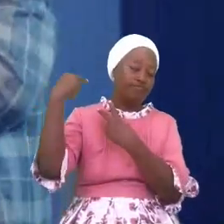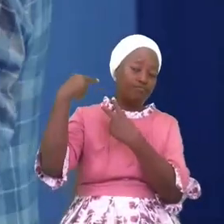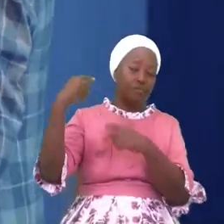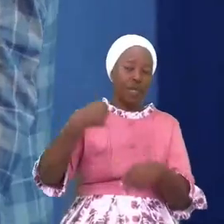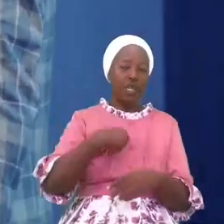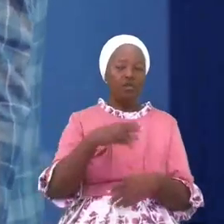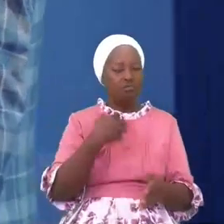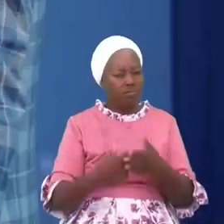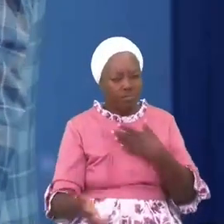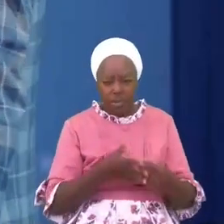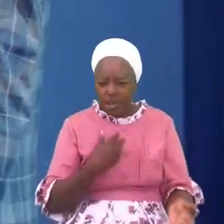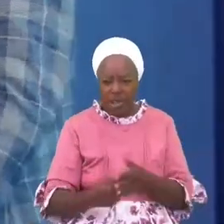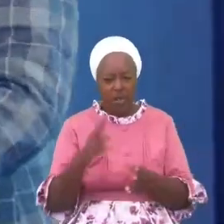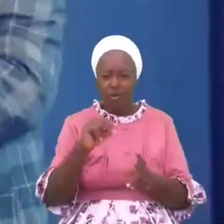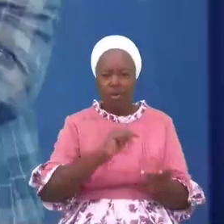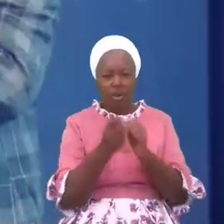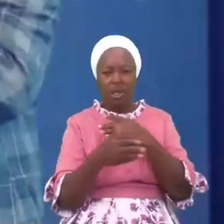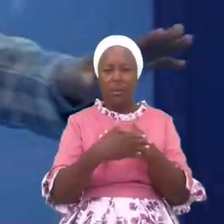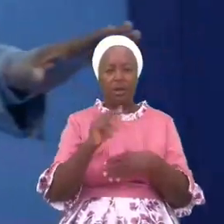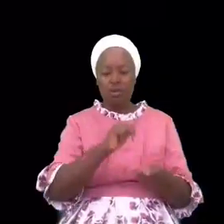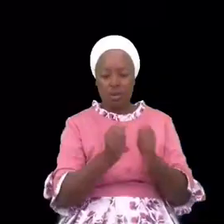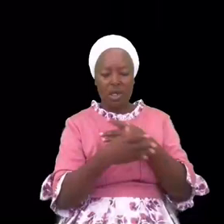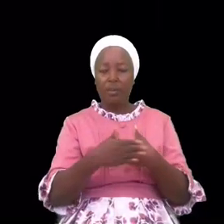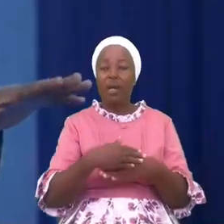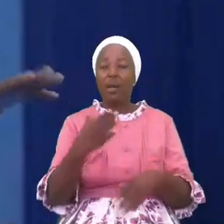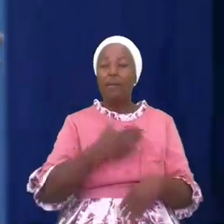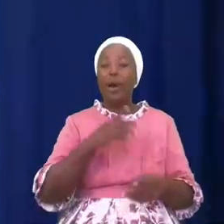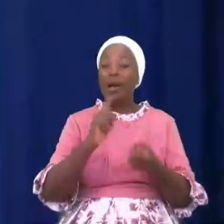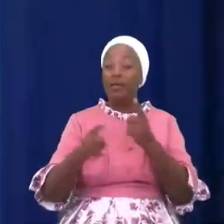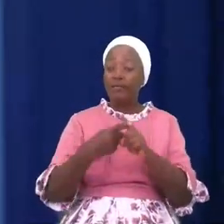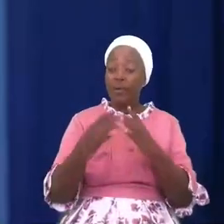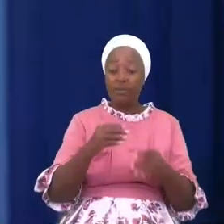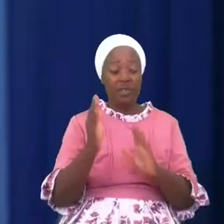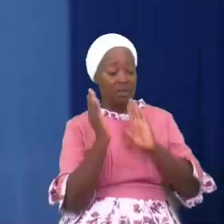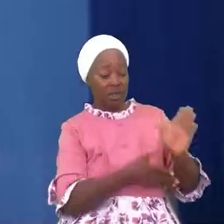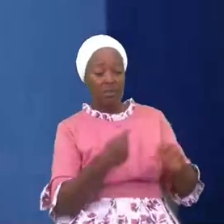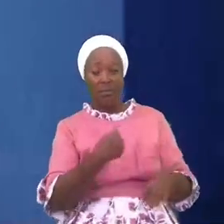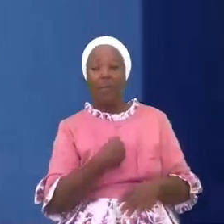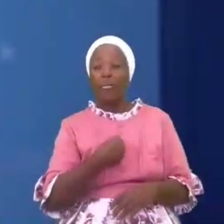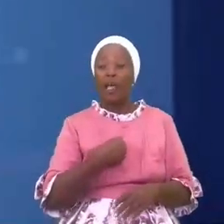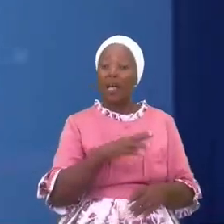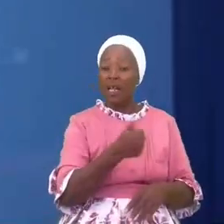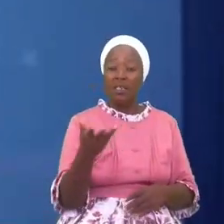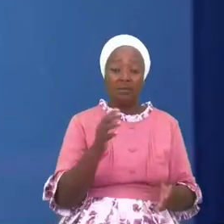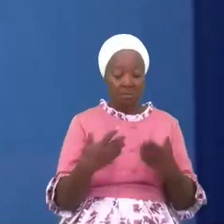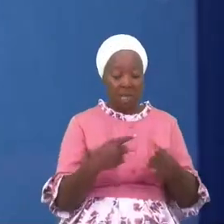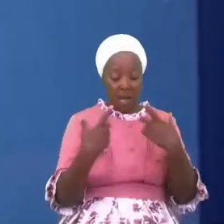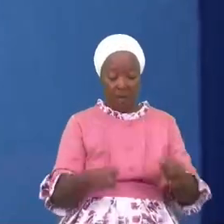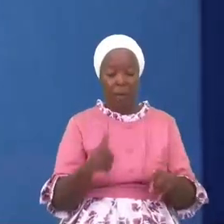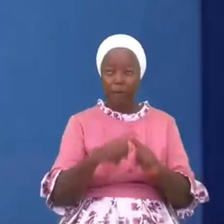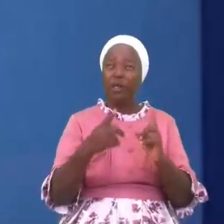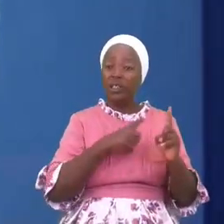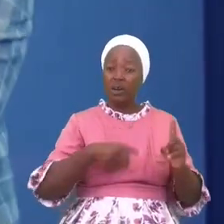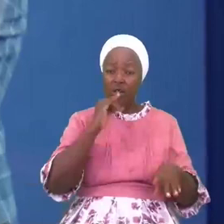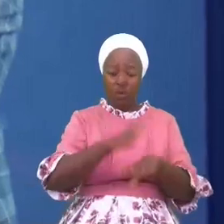Quel que soit, pas de retour, point de retour. Mes amis peuvent m'abandonner. Tout peut se passer.